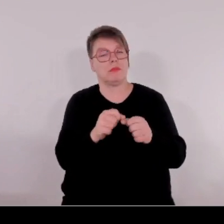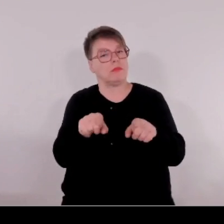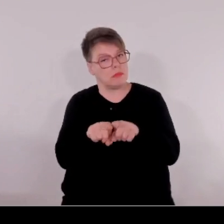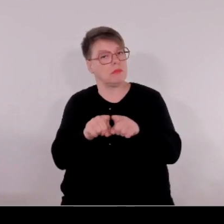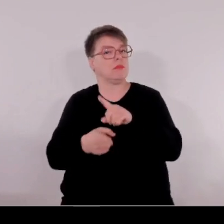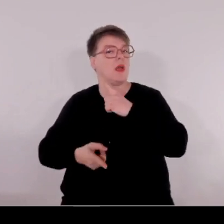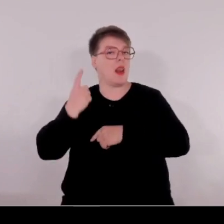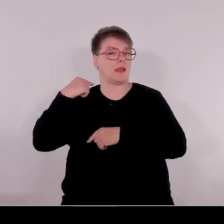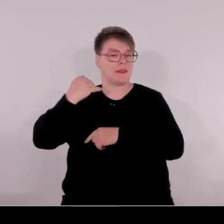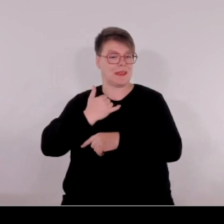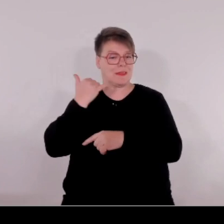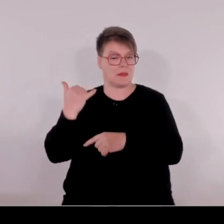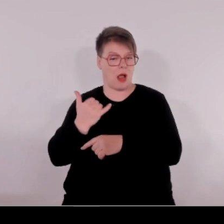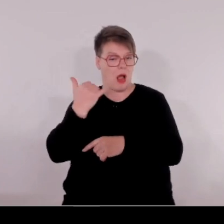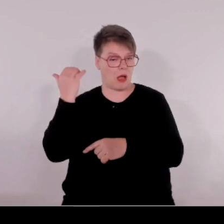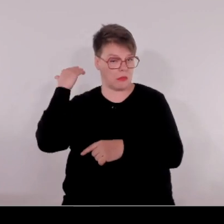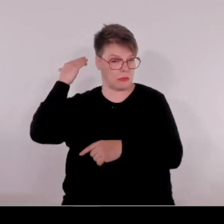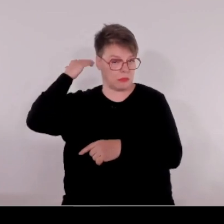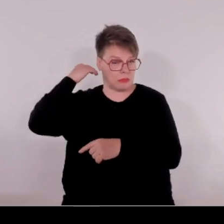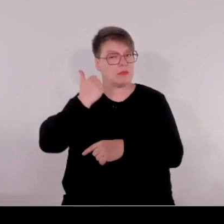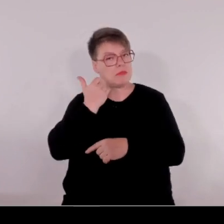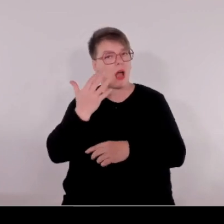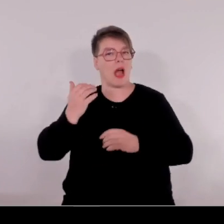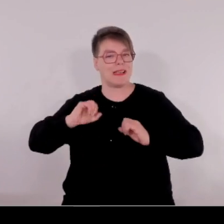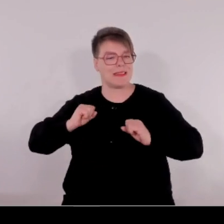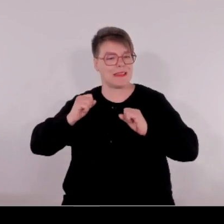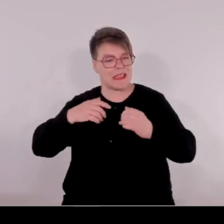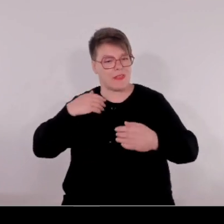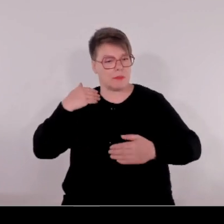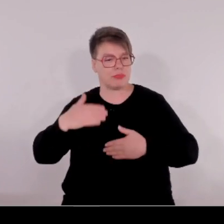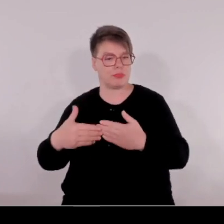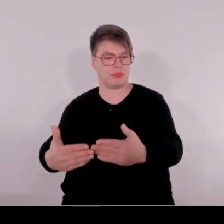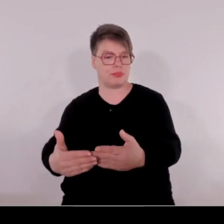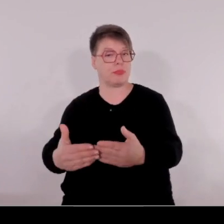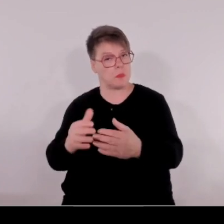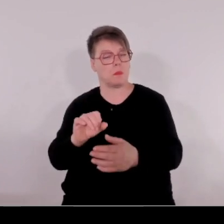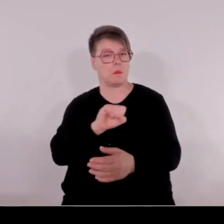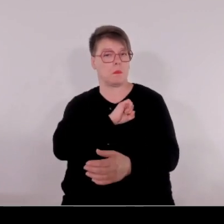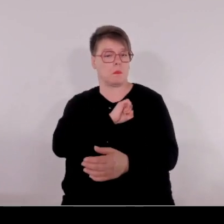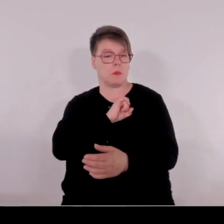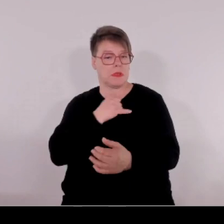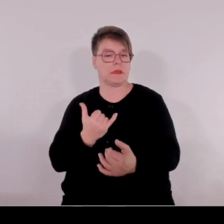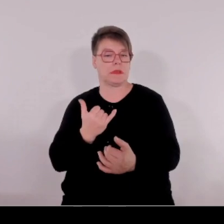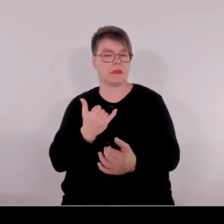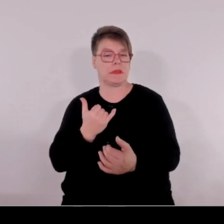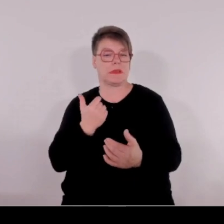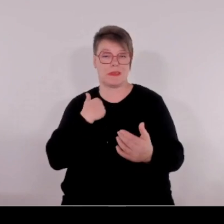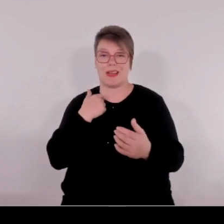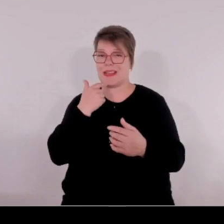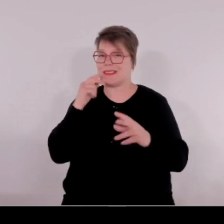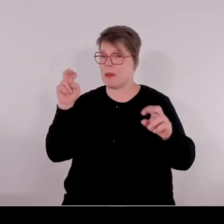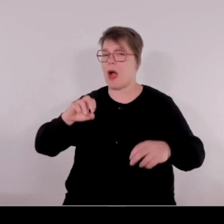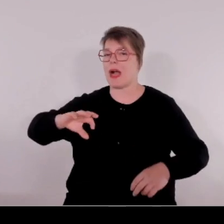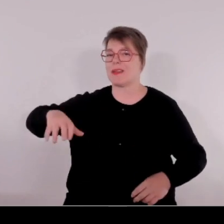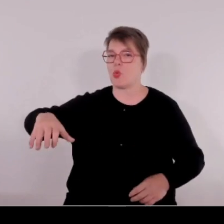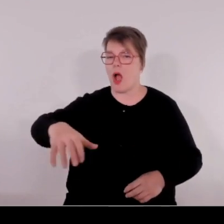legen, diese Produkte auch ganz gezielt im Regal zu suchen. Nämlich einmal das geprüfte Siegel Bayern,